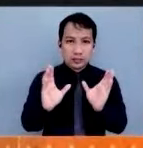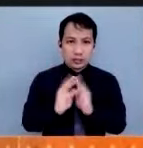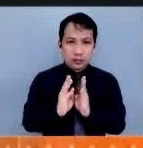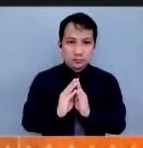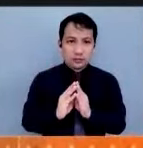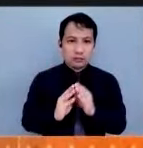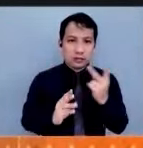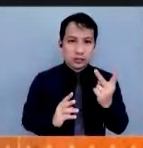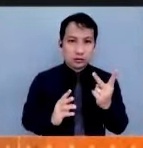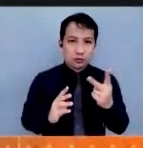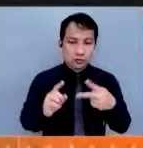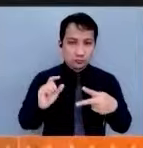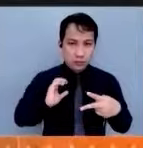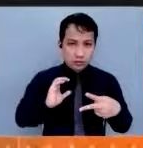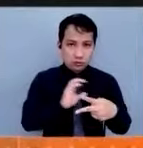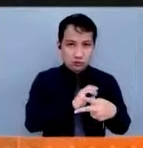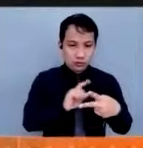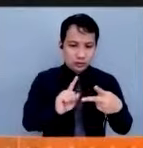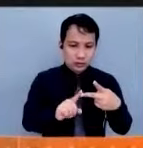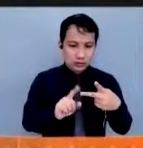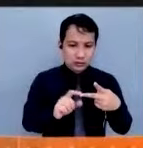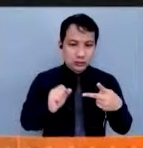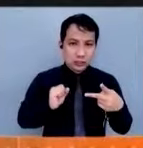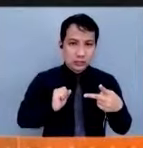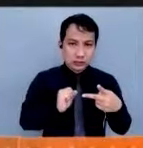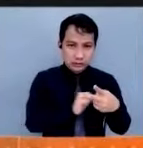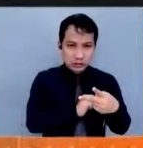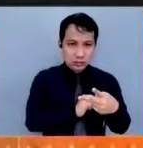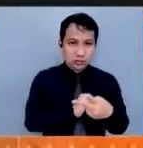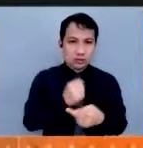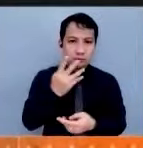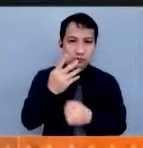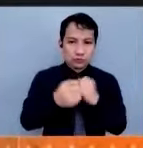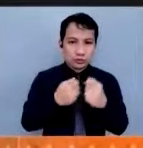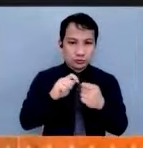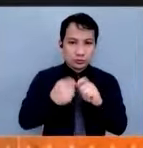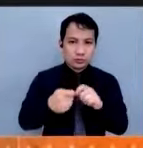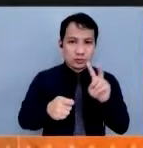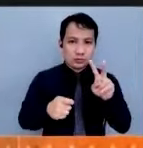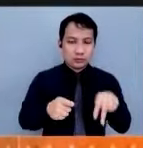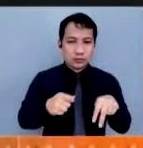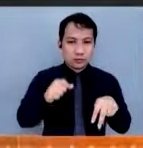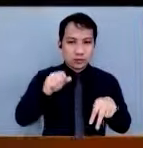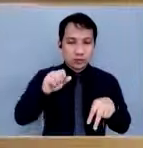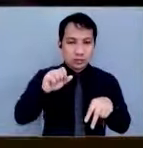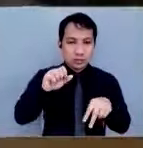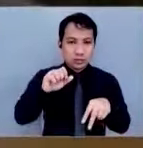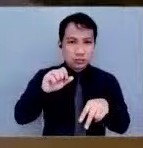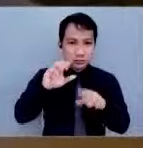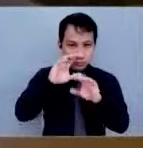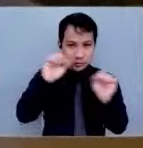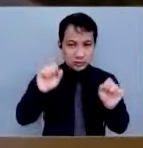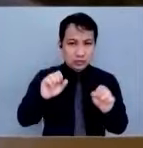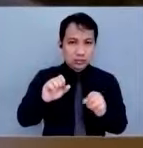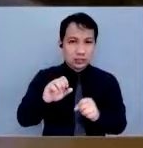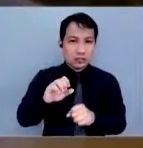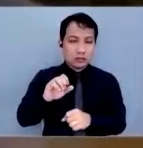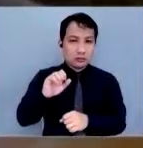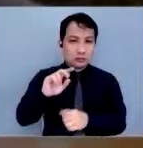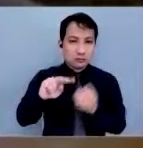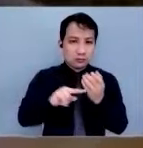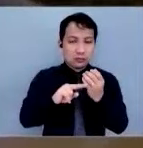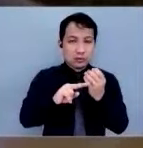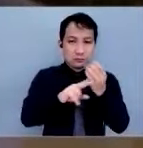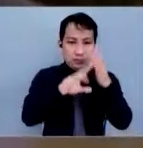at Kongreso na. Ginawang 4-year terms ang Pangulo at Pangalawang Pangulo na merong 1 re-election. At dagdag pa ni dating Pangulong